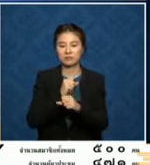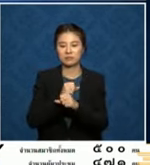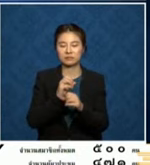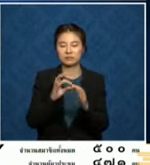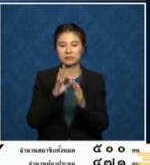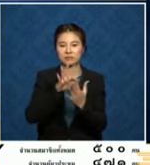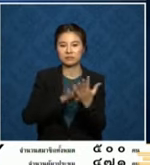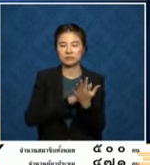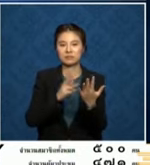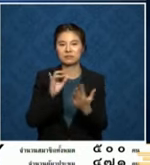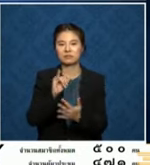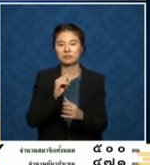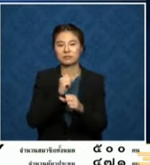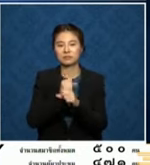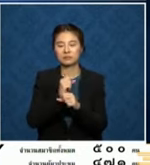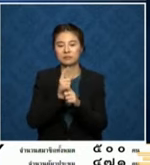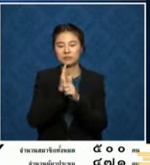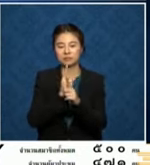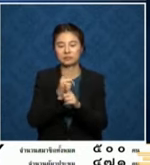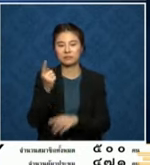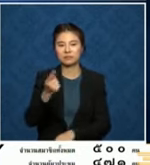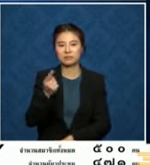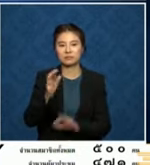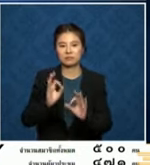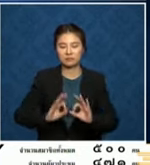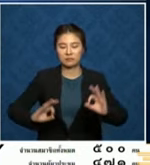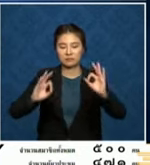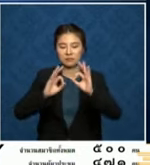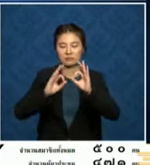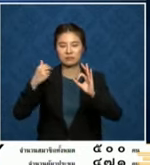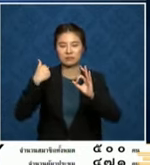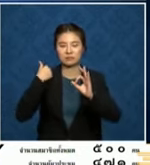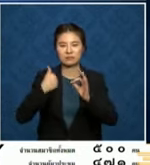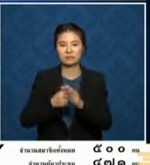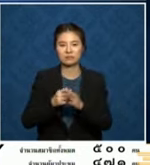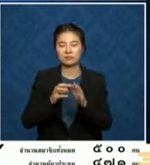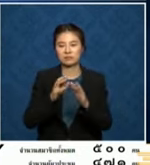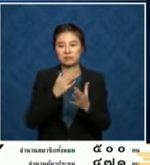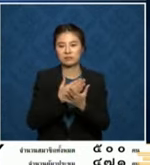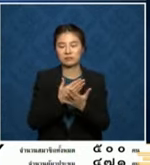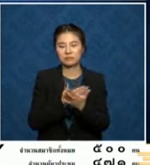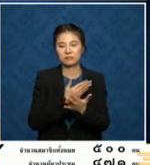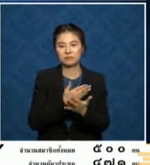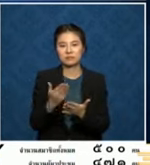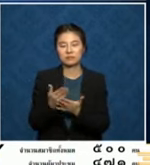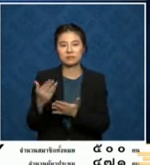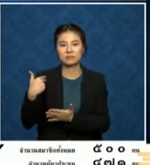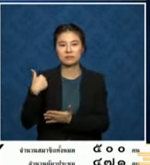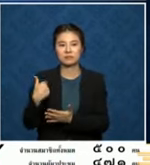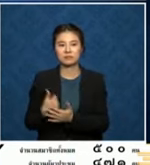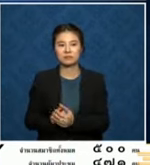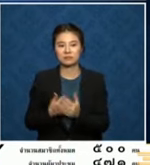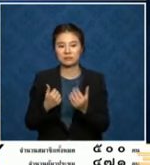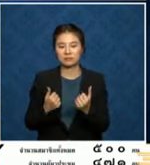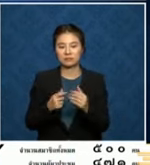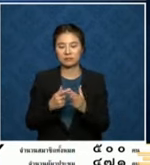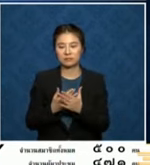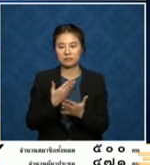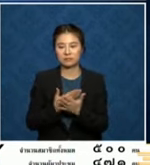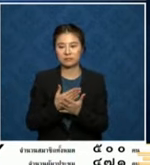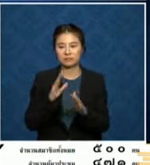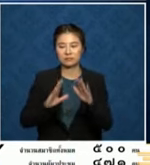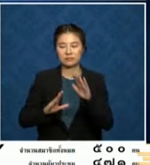าสตร์ให้พิจารณาตามความจำเป็นได้ในทุกงบรายจ่ายทั้งนี้งบประมาณร